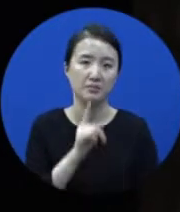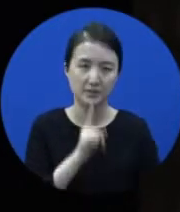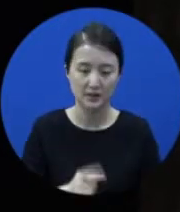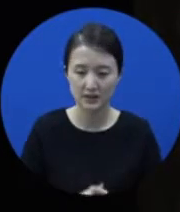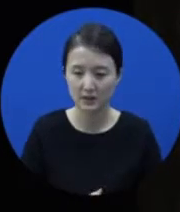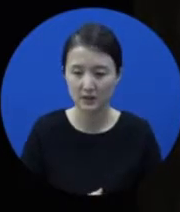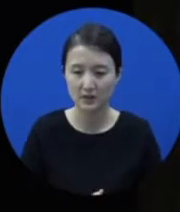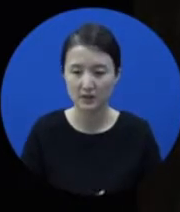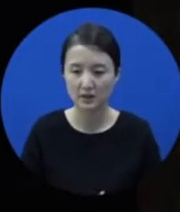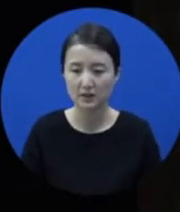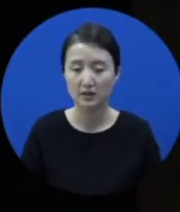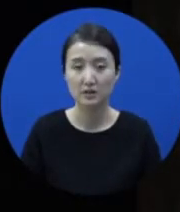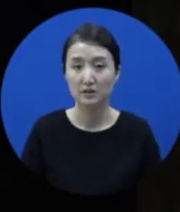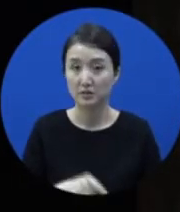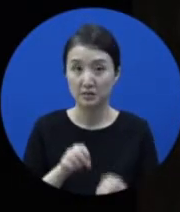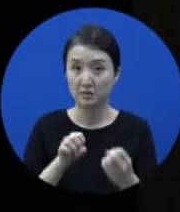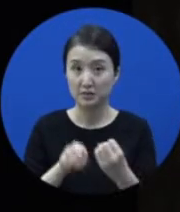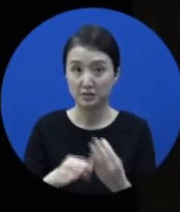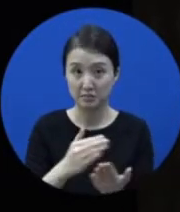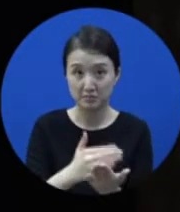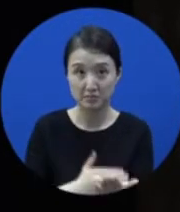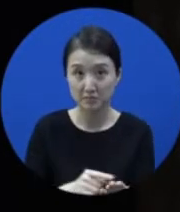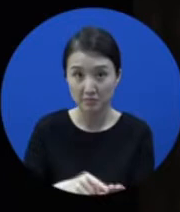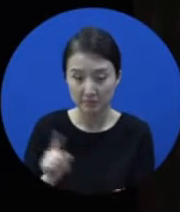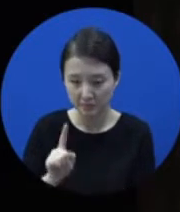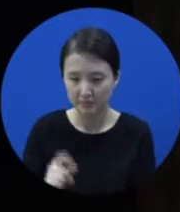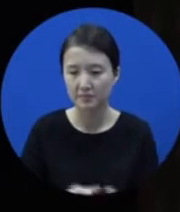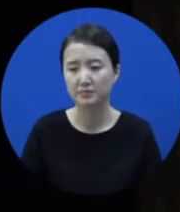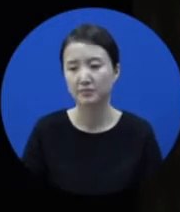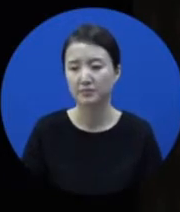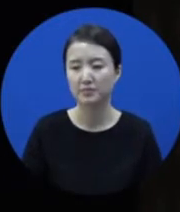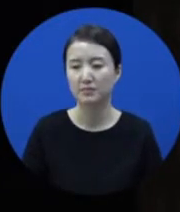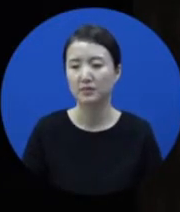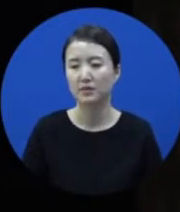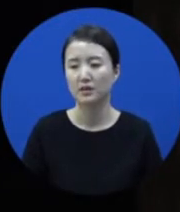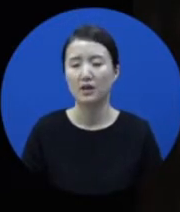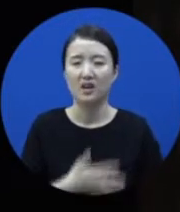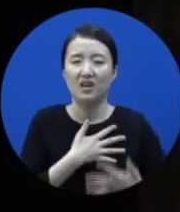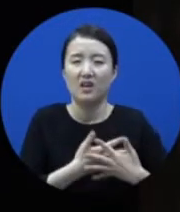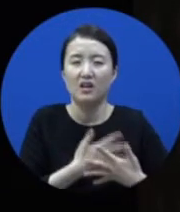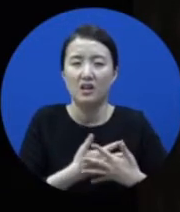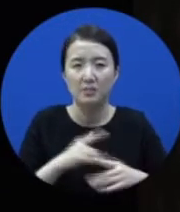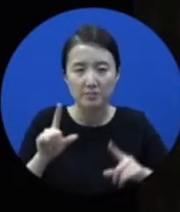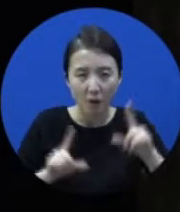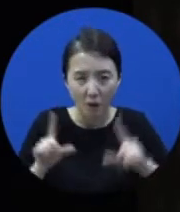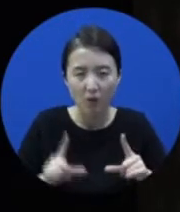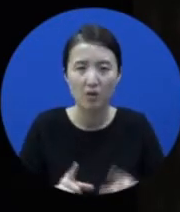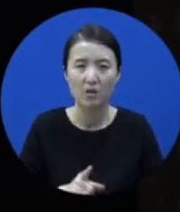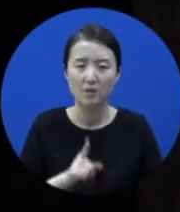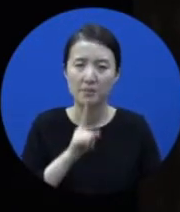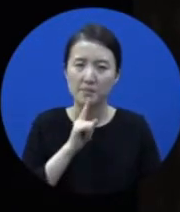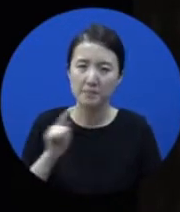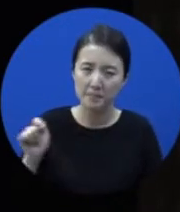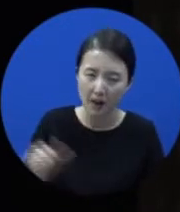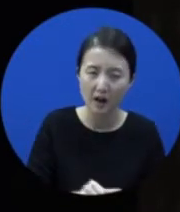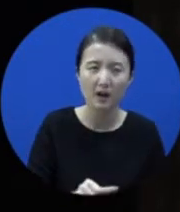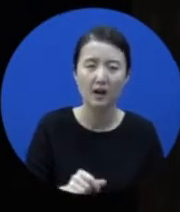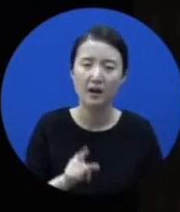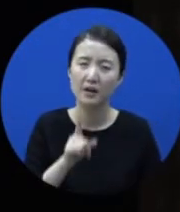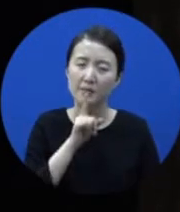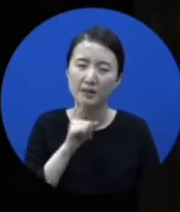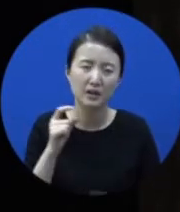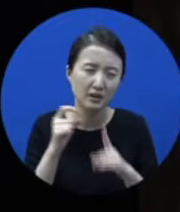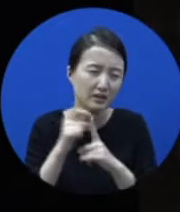보였습니다. 말이 빠르고 발음이 다소 좋지 않았습니다. 면접관의 질문에 유연하게 대처하지